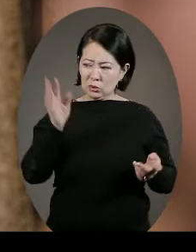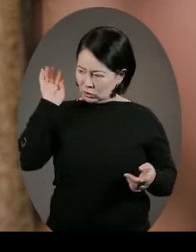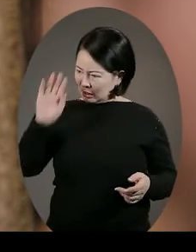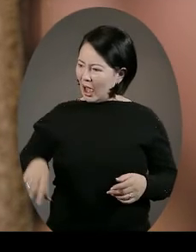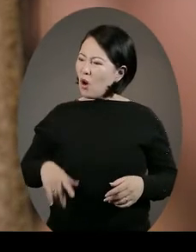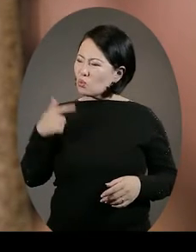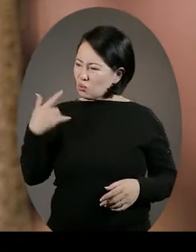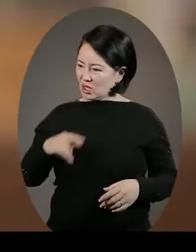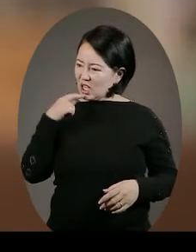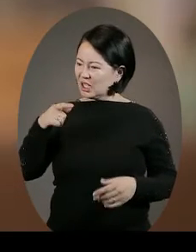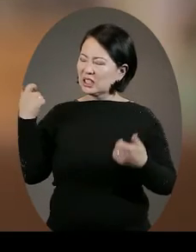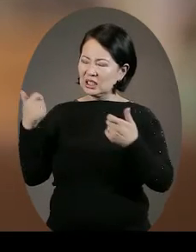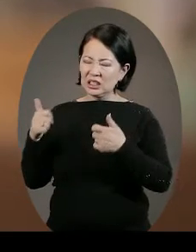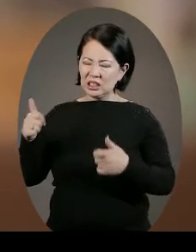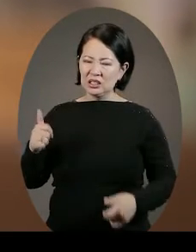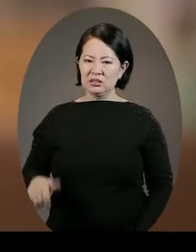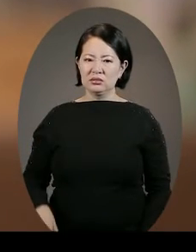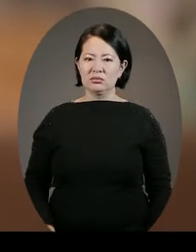дээ.